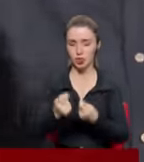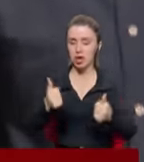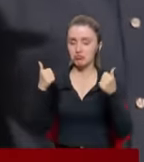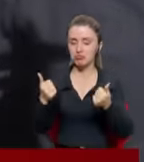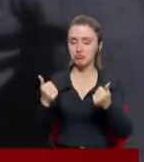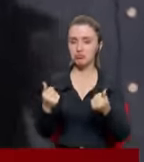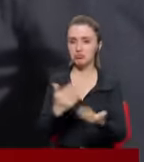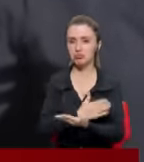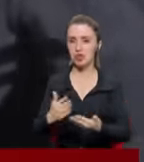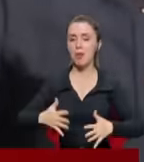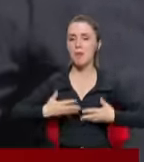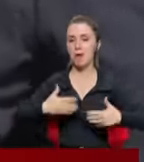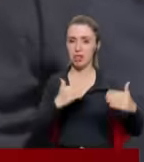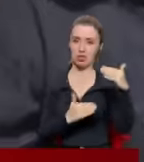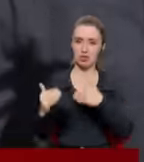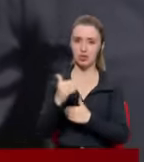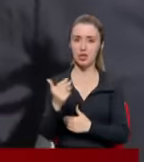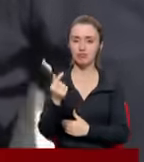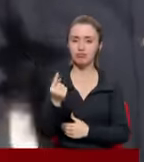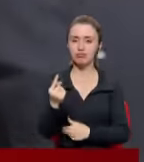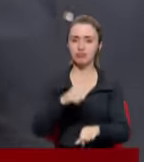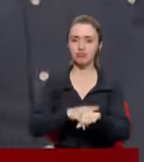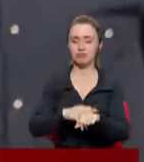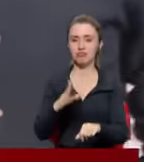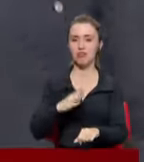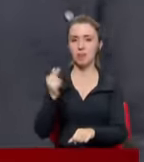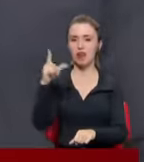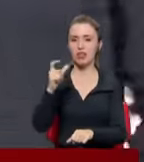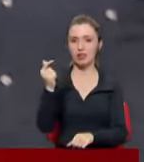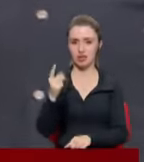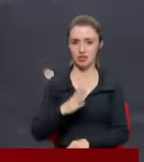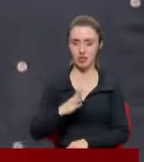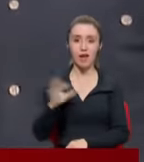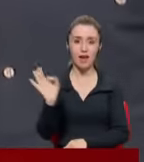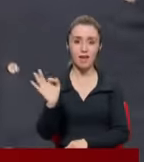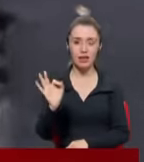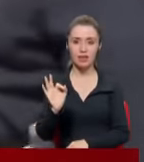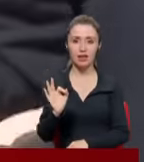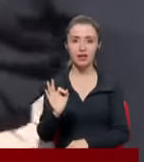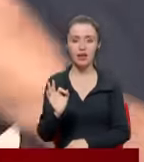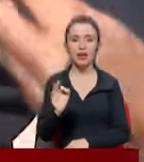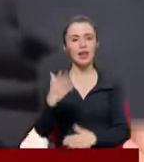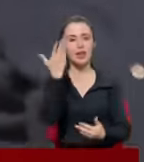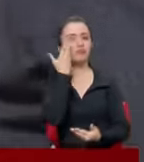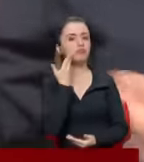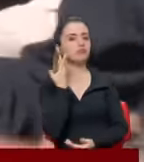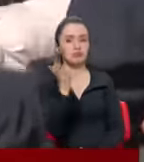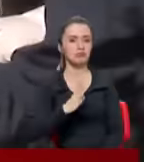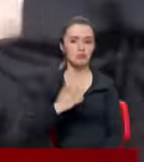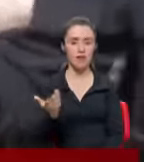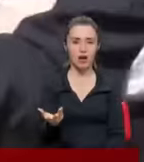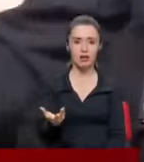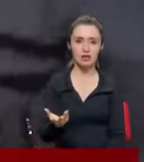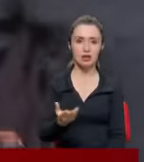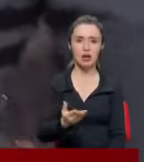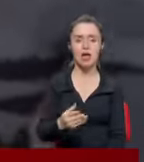gidiyor moralimiz yerinde az bir süre kaldı artık bir aydan az kaldı evet evet sahada izlemler ne gözlemleriniz Vallah